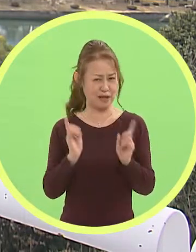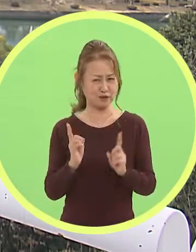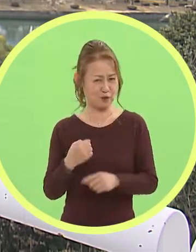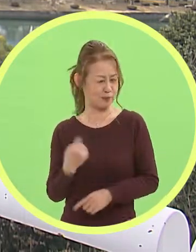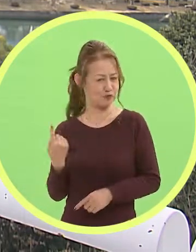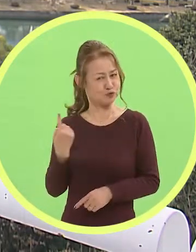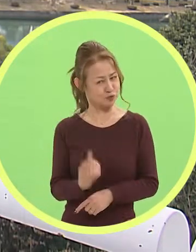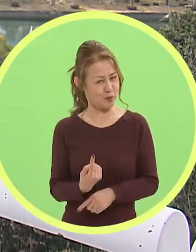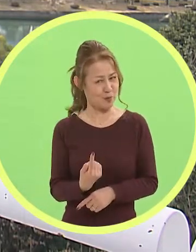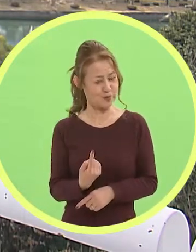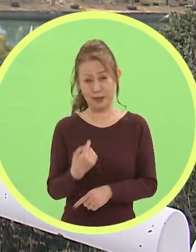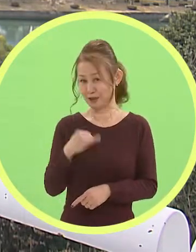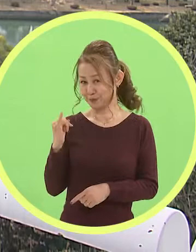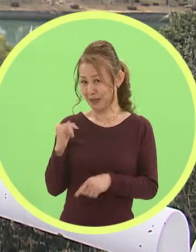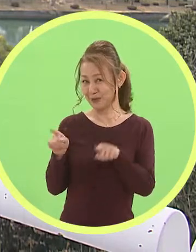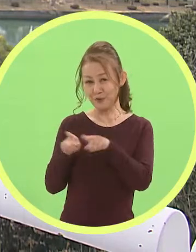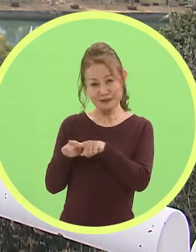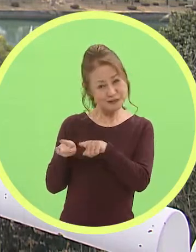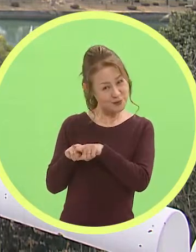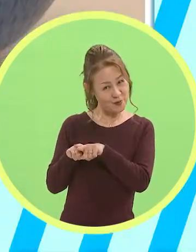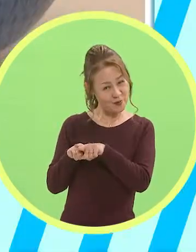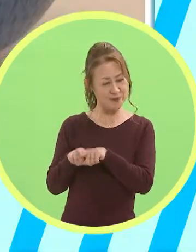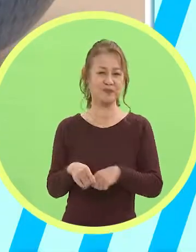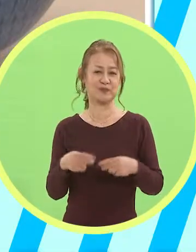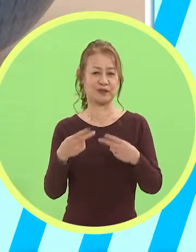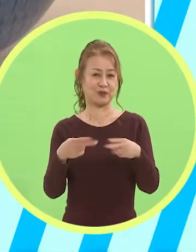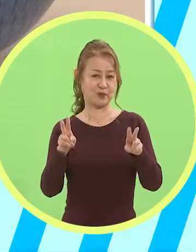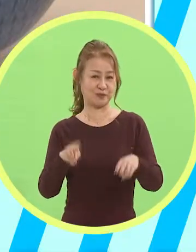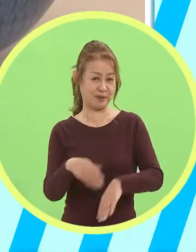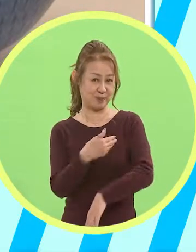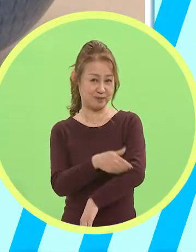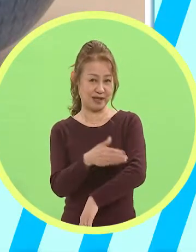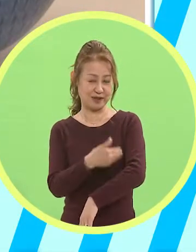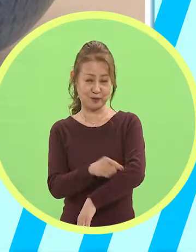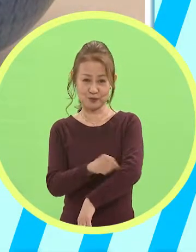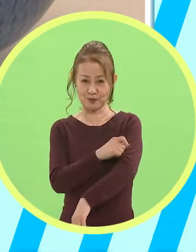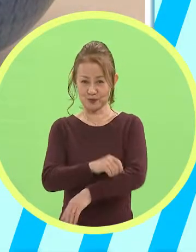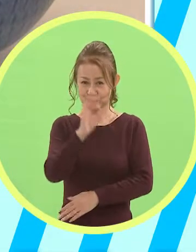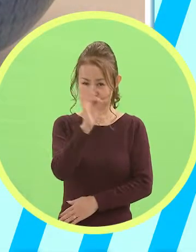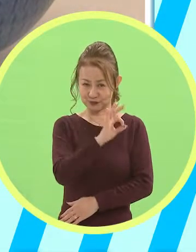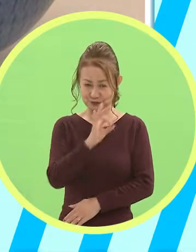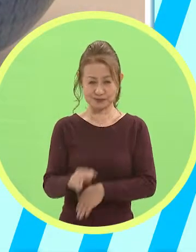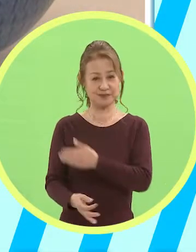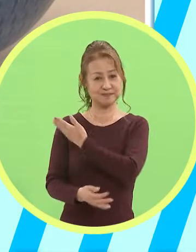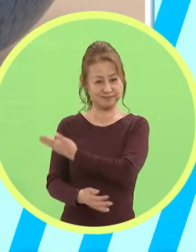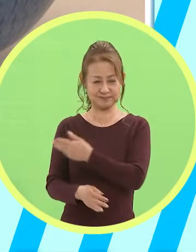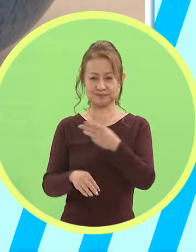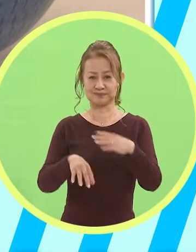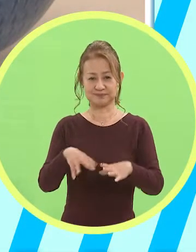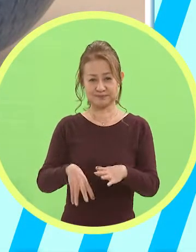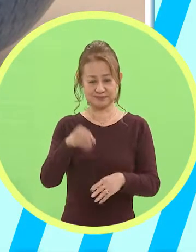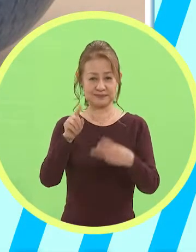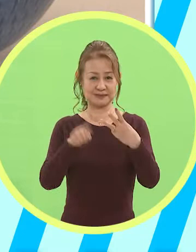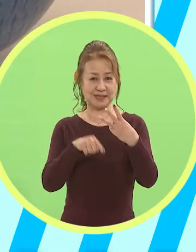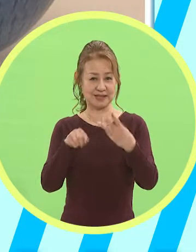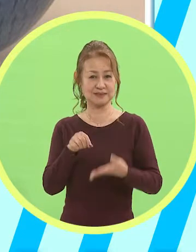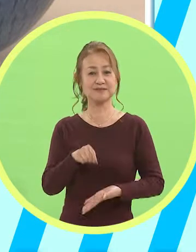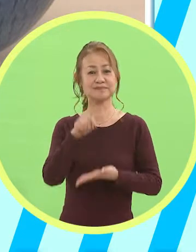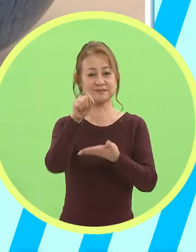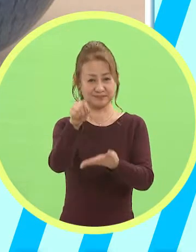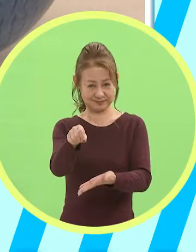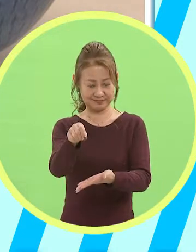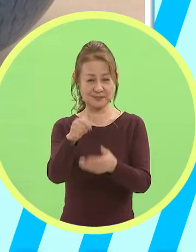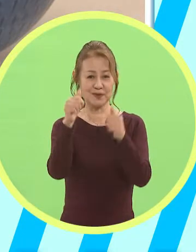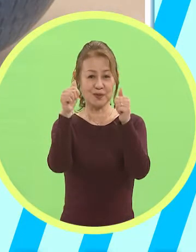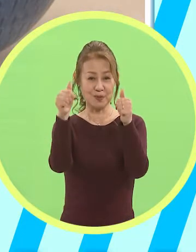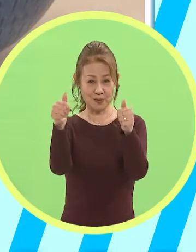来ようっと。妻とですよ。 ザ・広島ブランド認定特産品の中から、旅行の友を抽